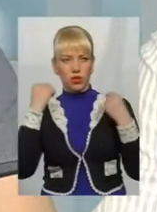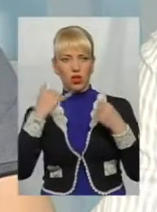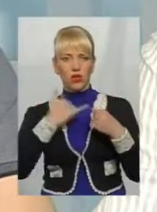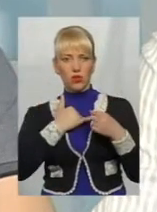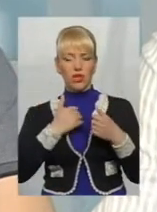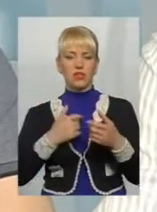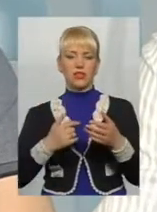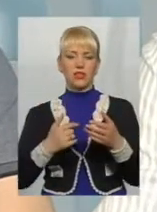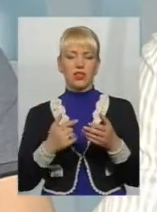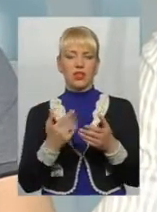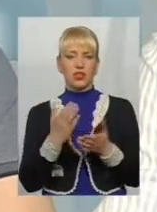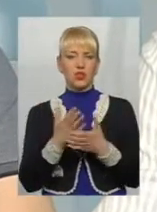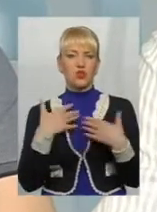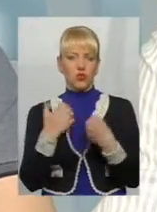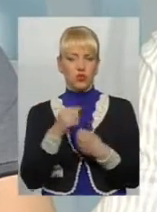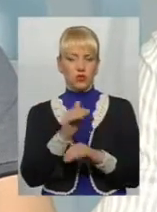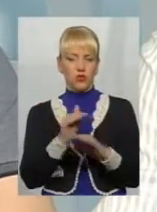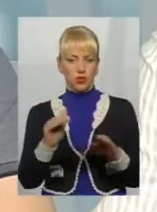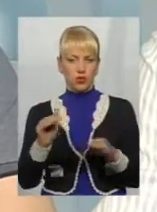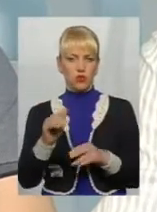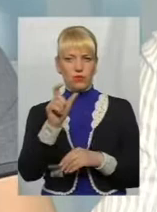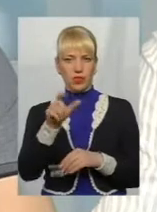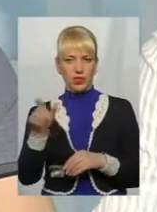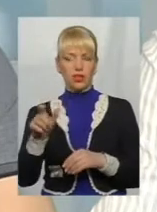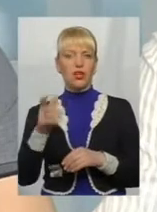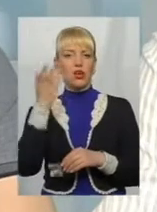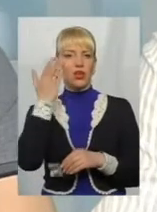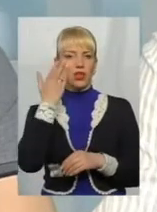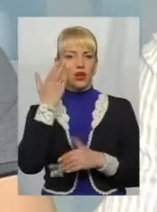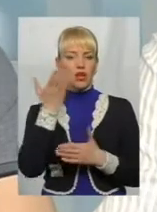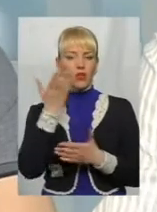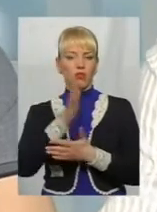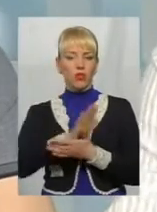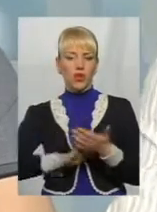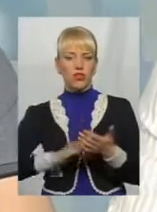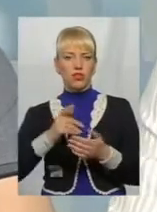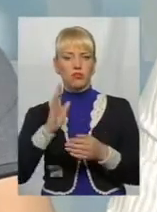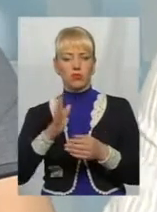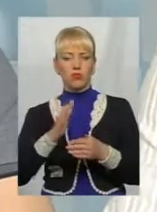громадянин, на якого в подальшому ми тратимо менше